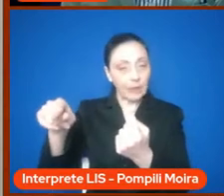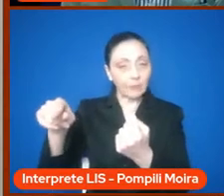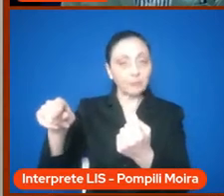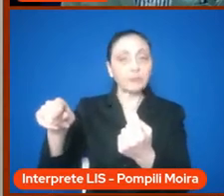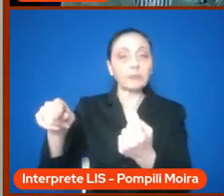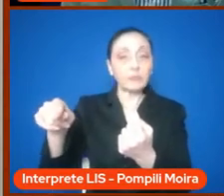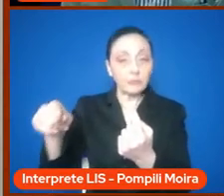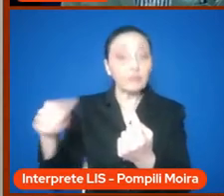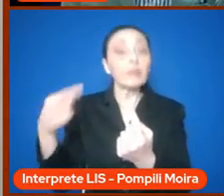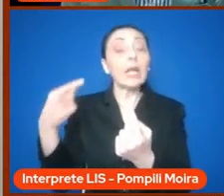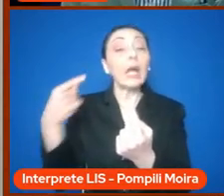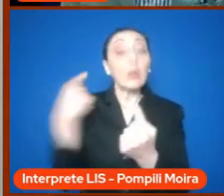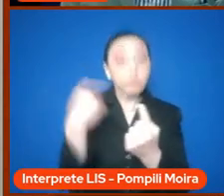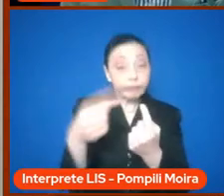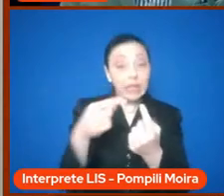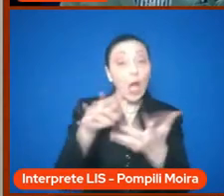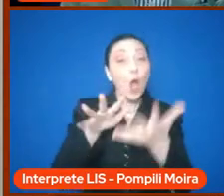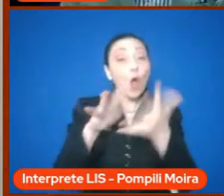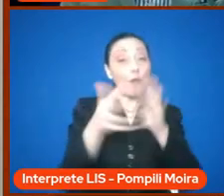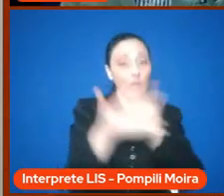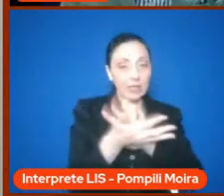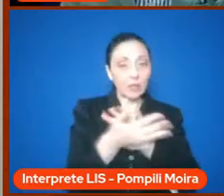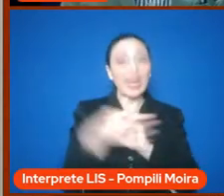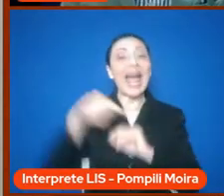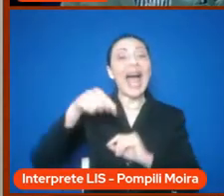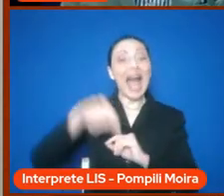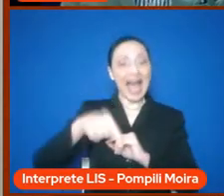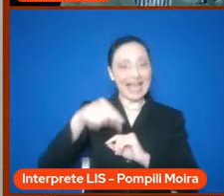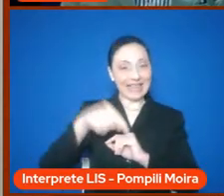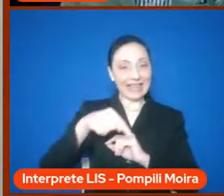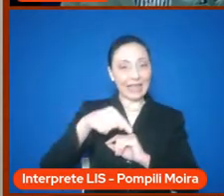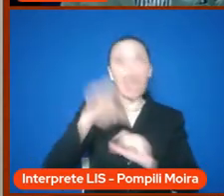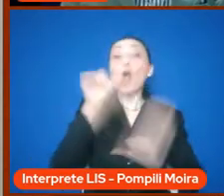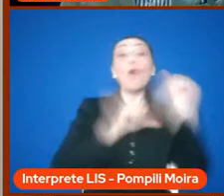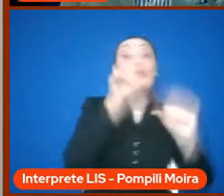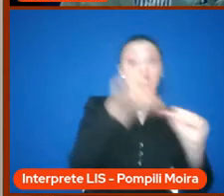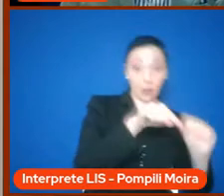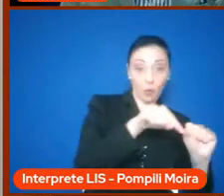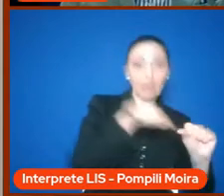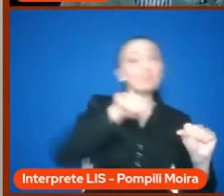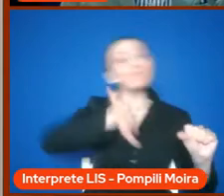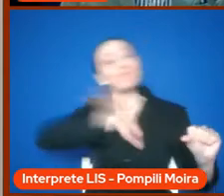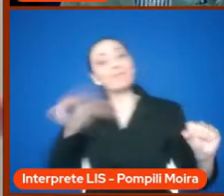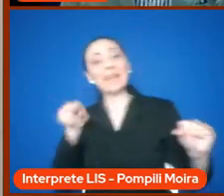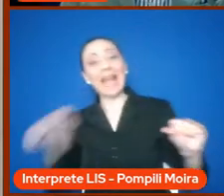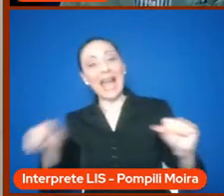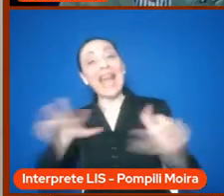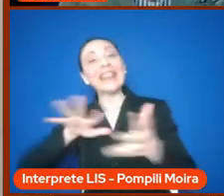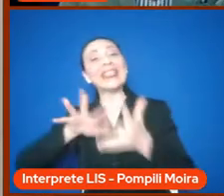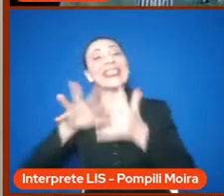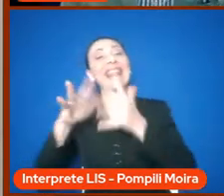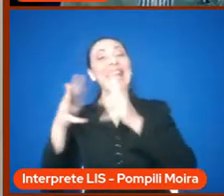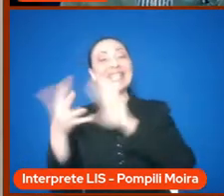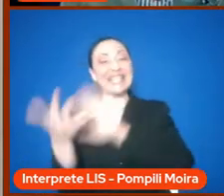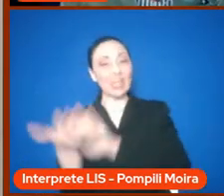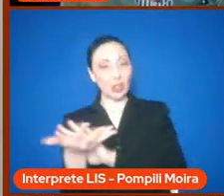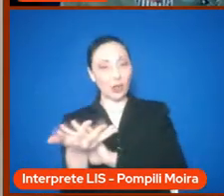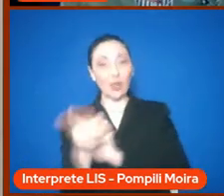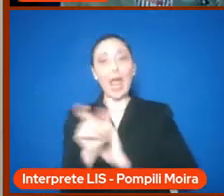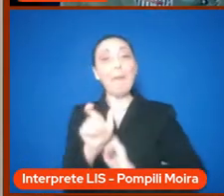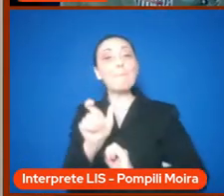riguarda la conversione. Adesso passiamo a transizione, un'altra parola che i fisici e i chimici amano